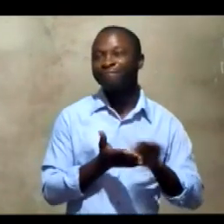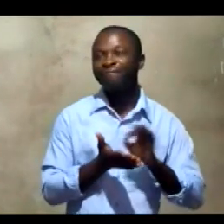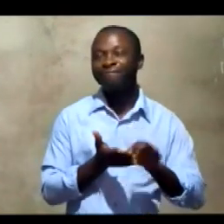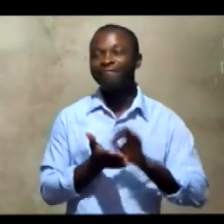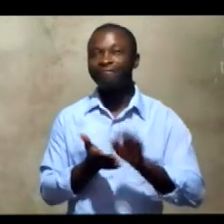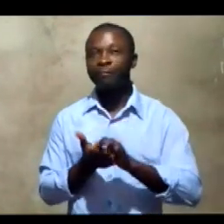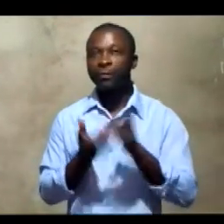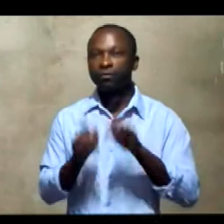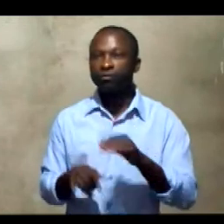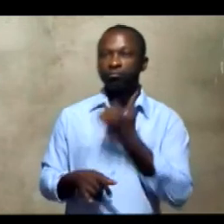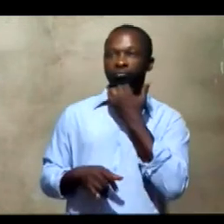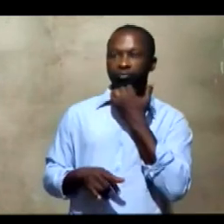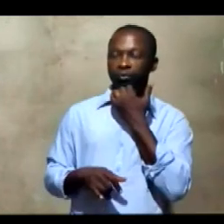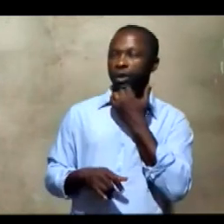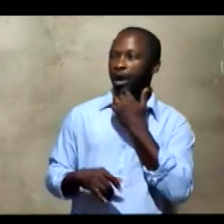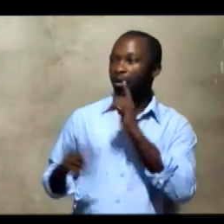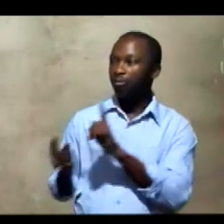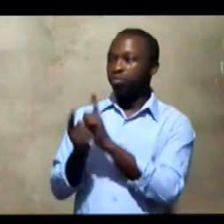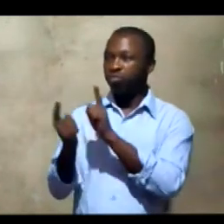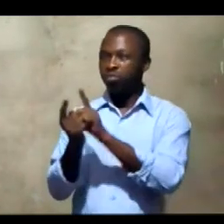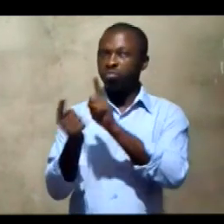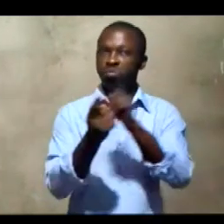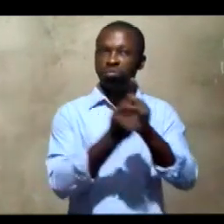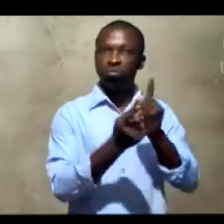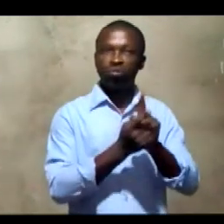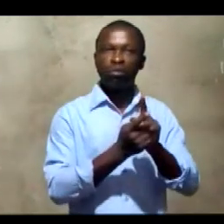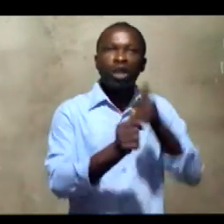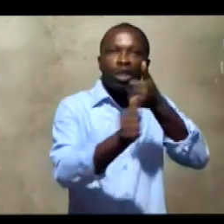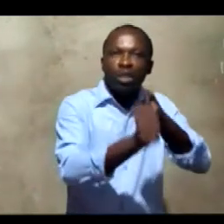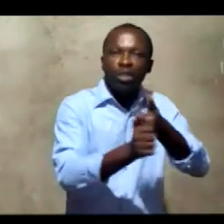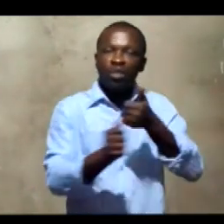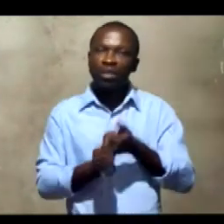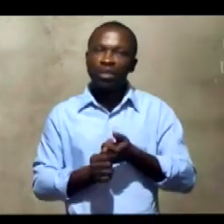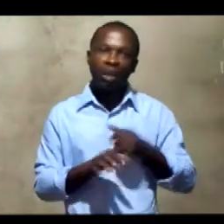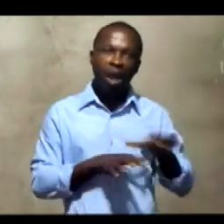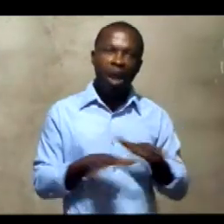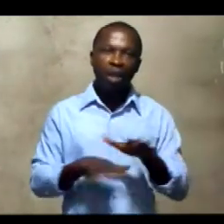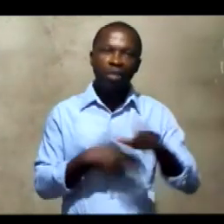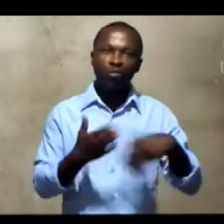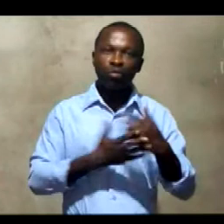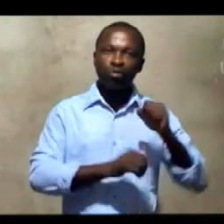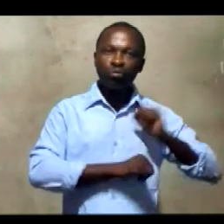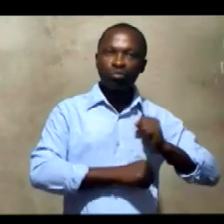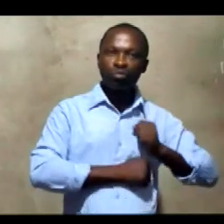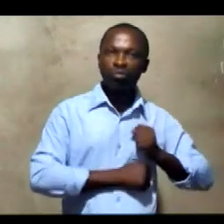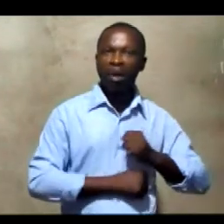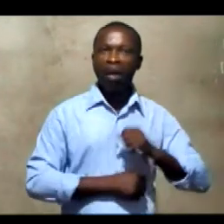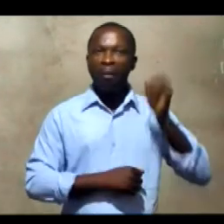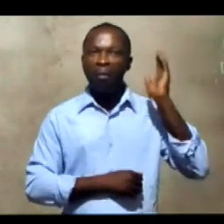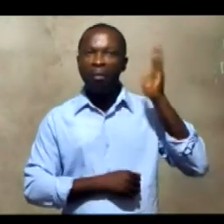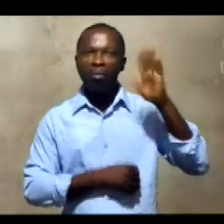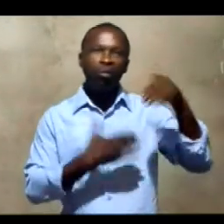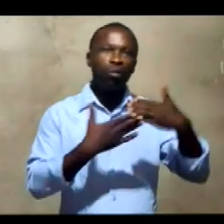les acteurs du dit processus, tant les partis politiques, les organisations civiles, que l'administration, les forces de sécurité et les